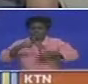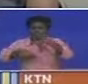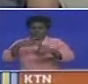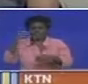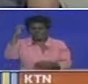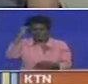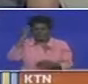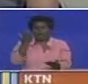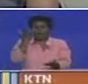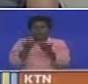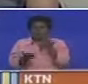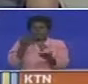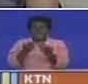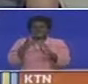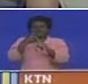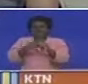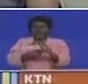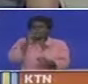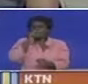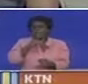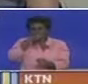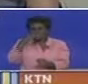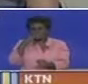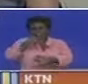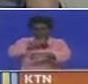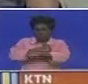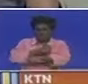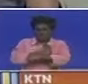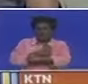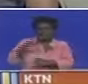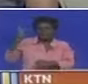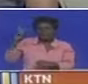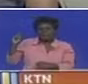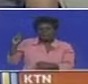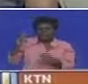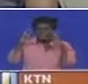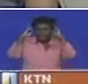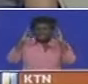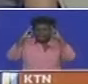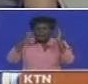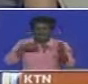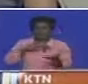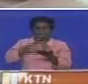kielimu ikilinganishwa na waliotoka katika shule za kibinafsi. Masharima Kapombe ana maelezo zaidi.